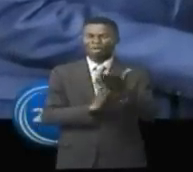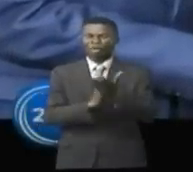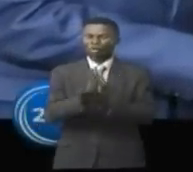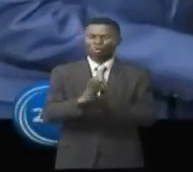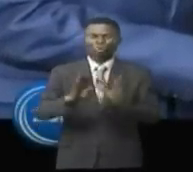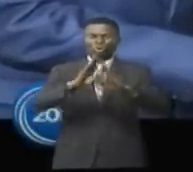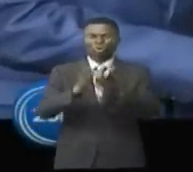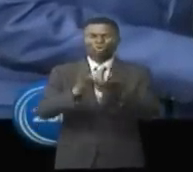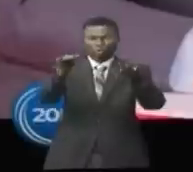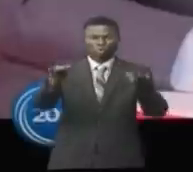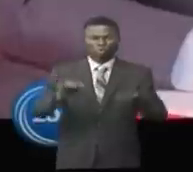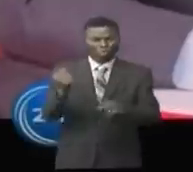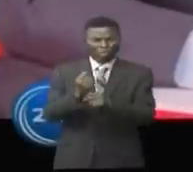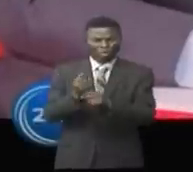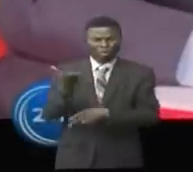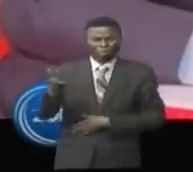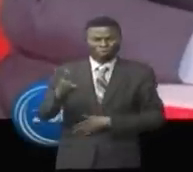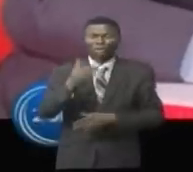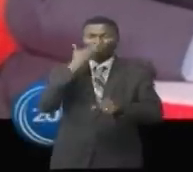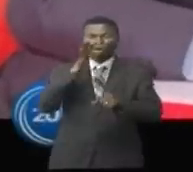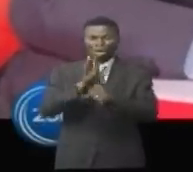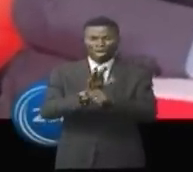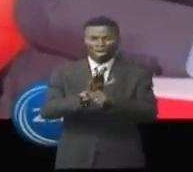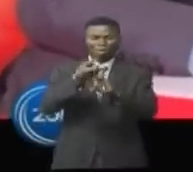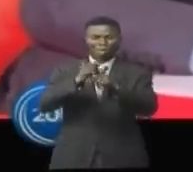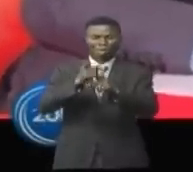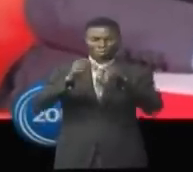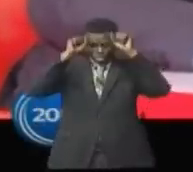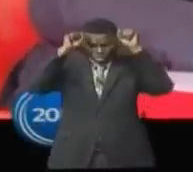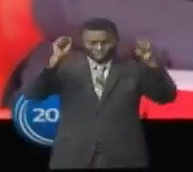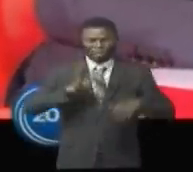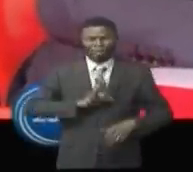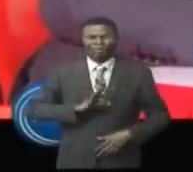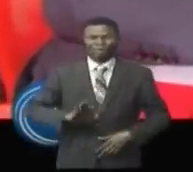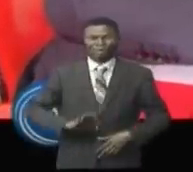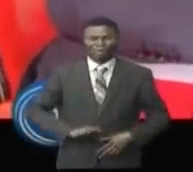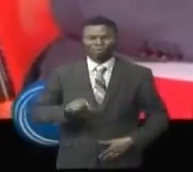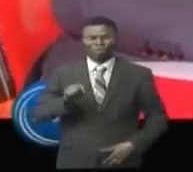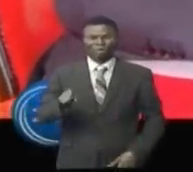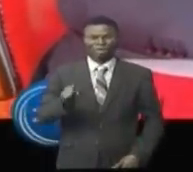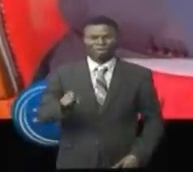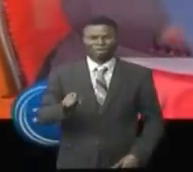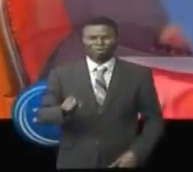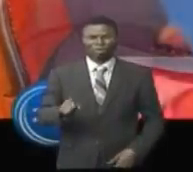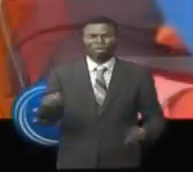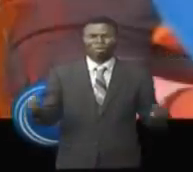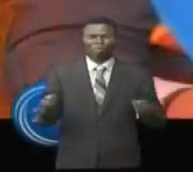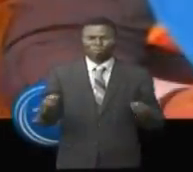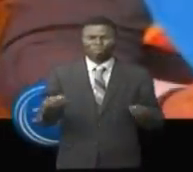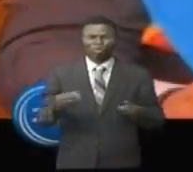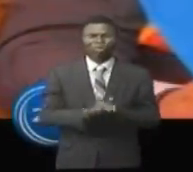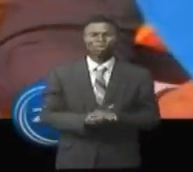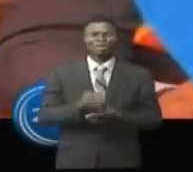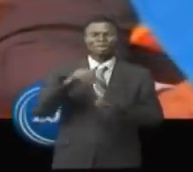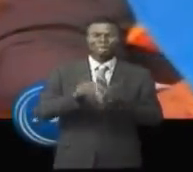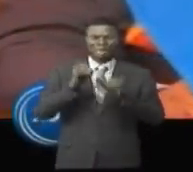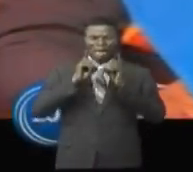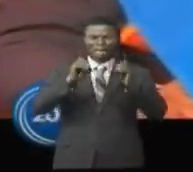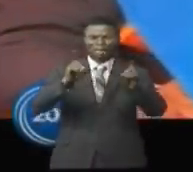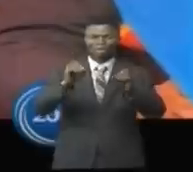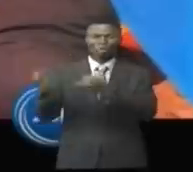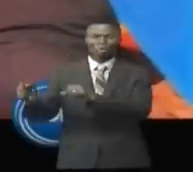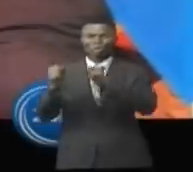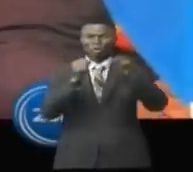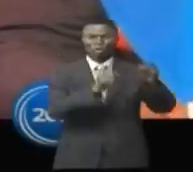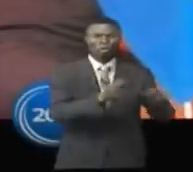les postes en son sein. La promesse faite par le président de la République, Félix-Antoine Tshisekedi Tshilombo, dans son discours d'investiture